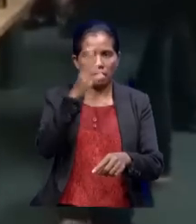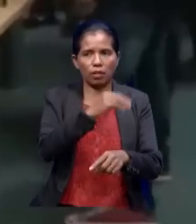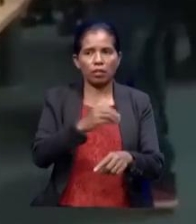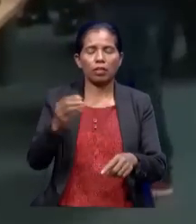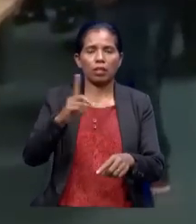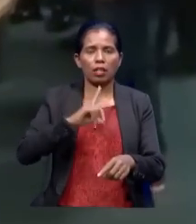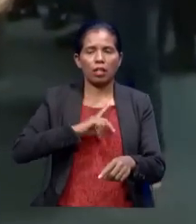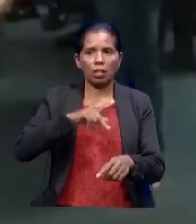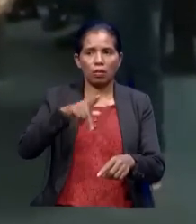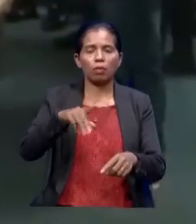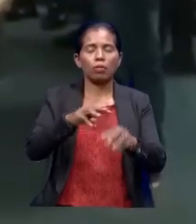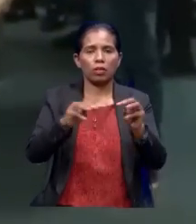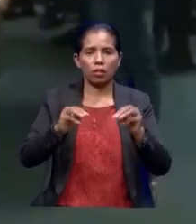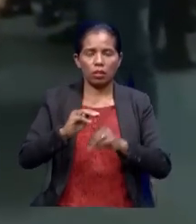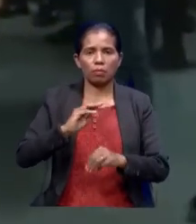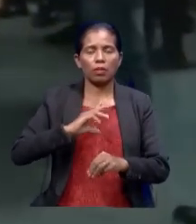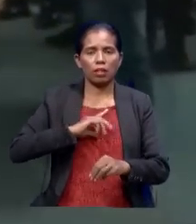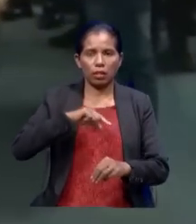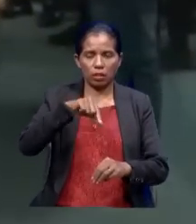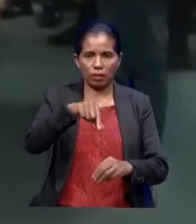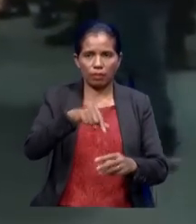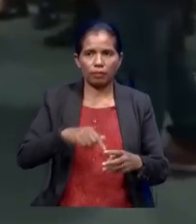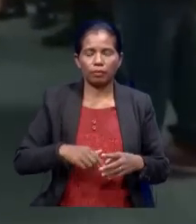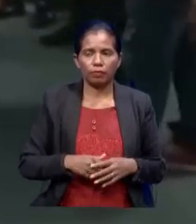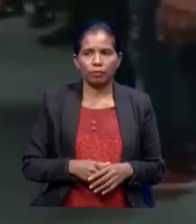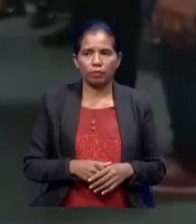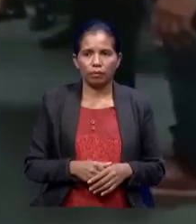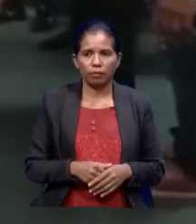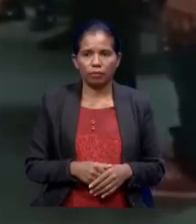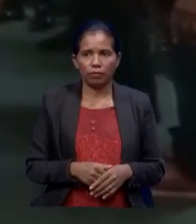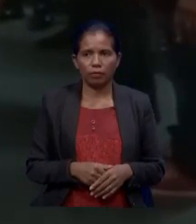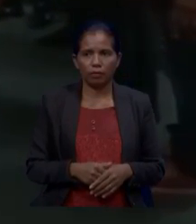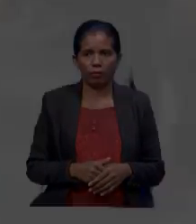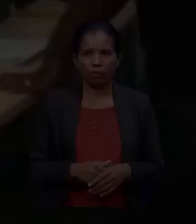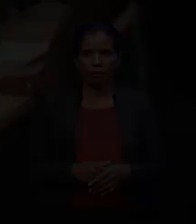a Areloes, município Liquesam. João Carlos, Marito da Costa, GMN.